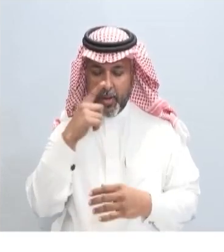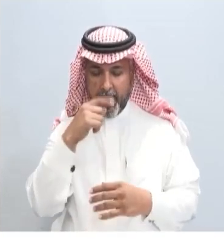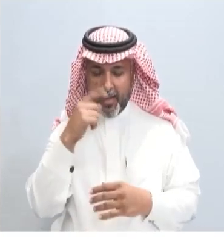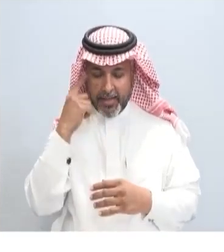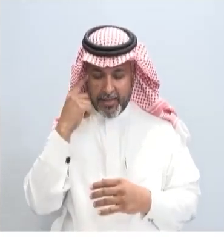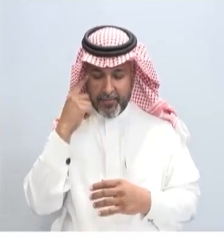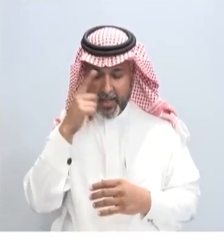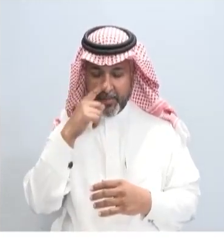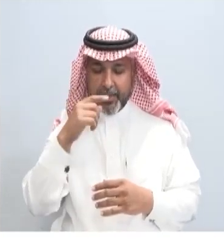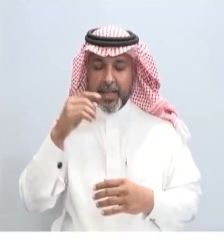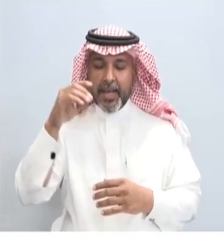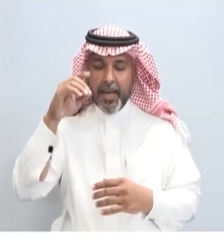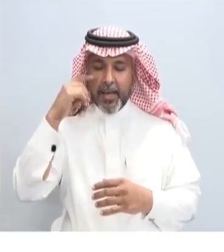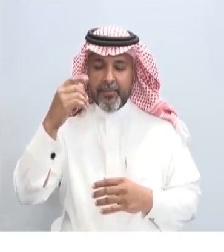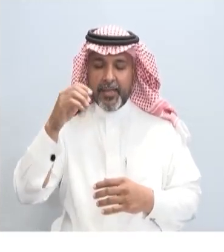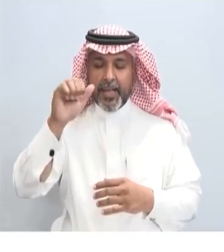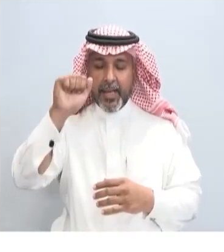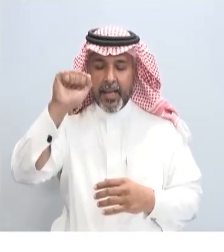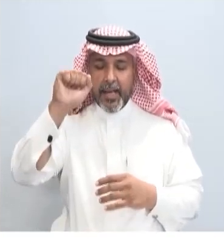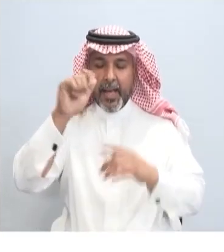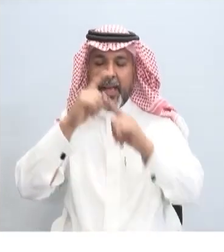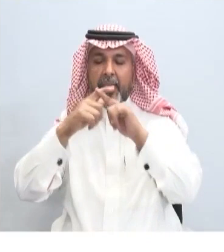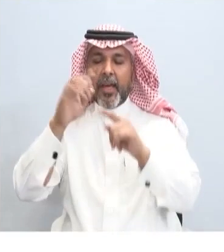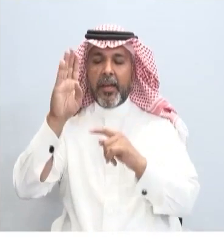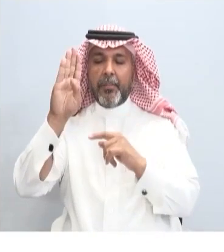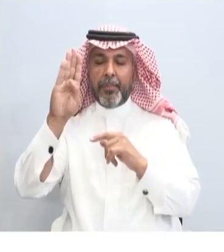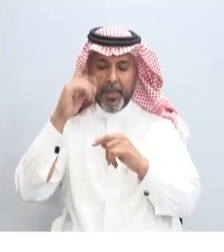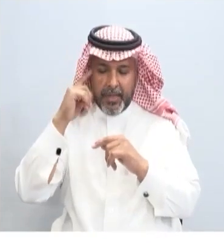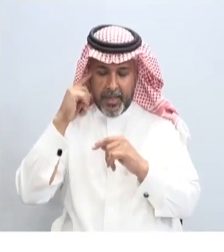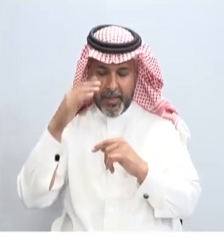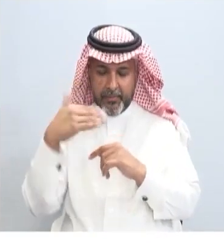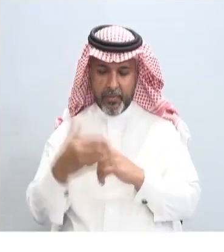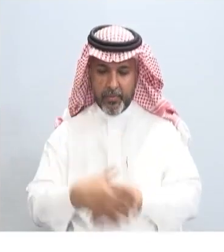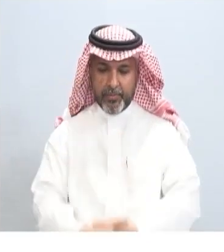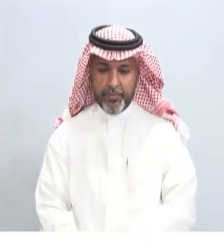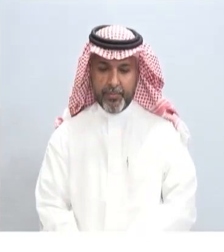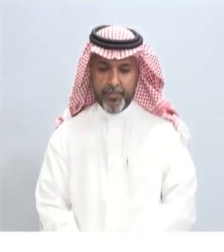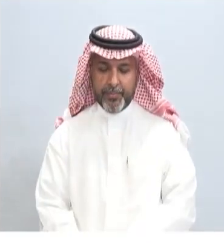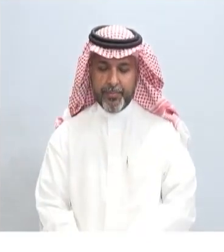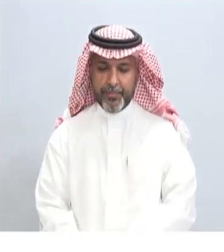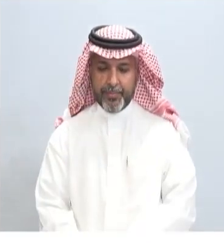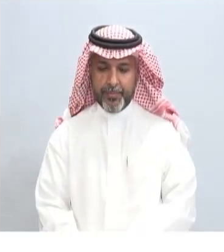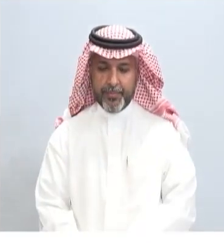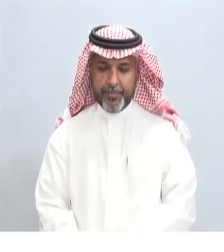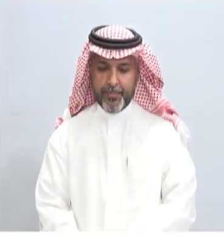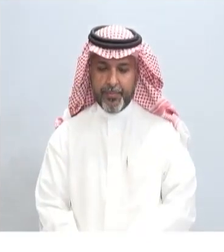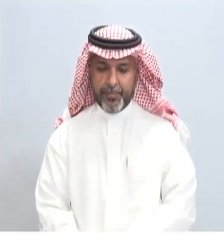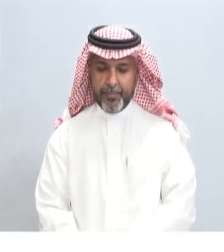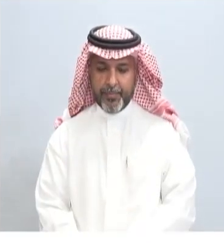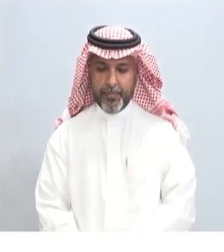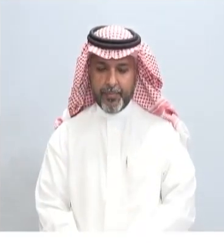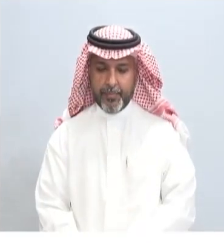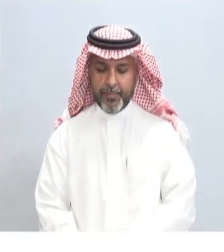احسب احتمال الا a واحسب احتمال البي واضربهم في بعض اما اذا كان الا a اثرت على البي فالي ما تاثرت